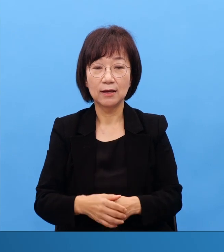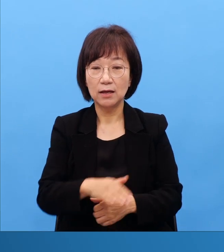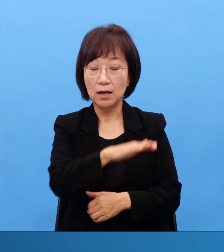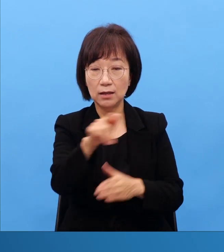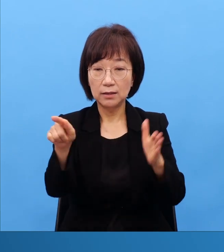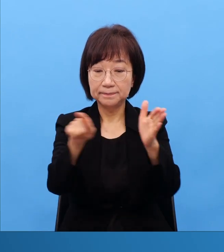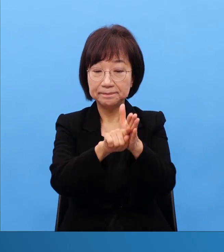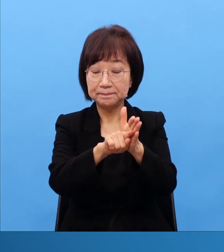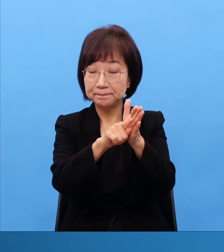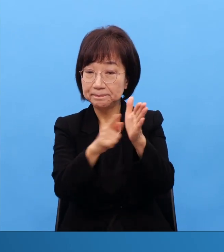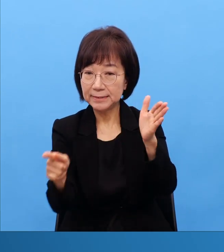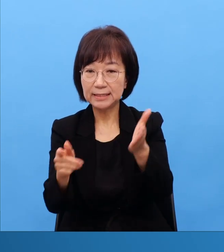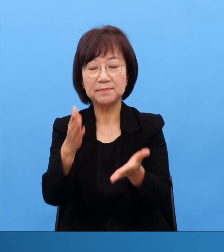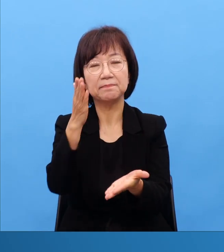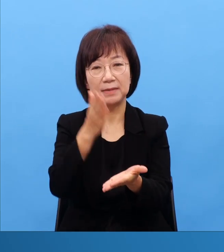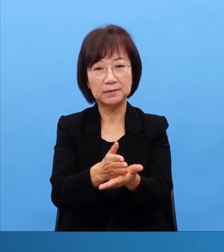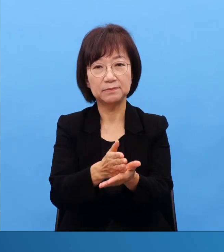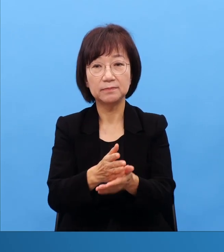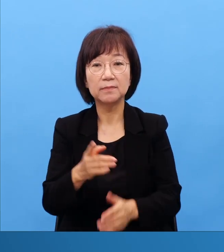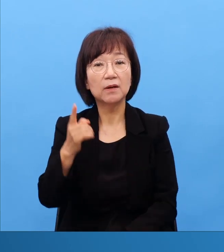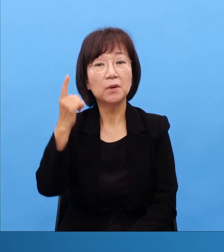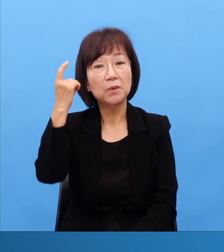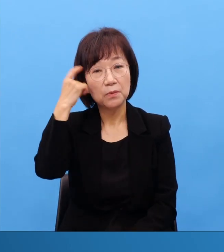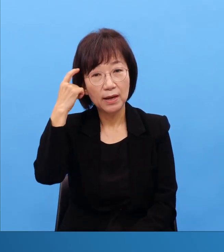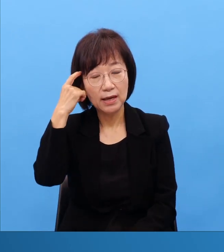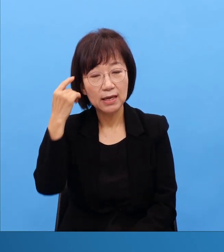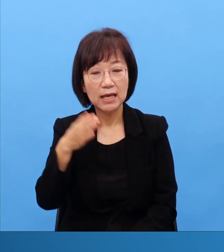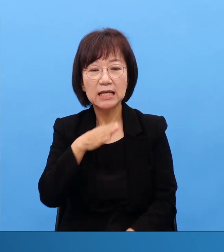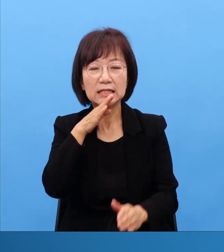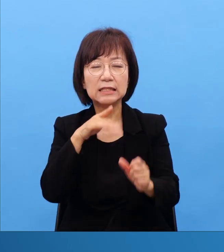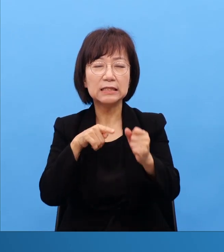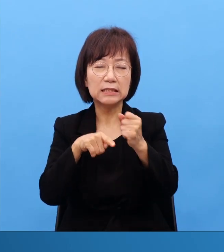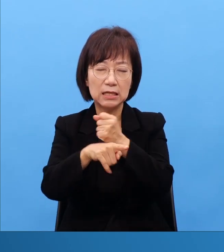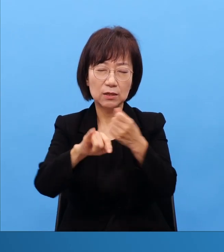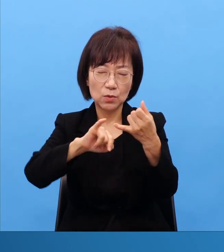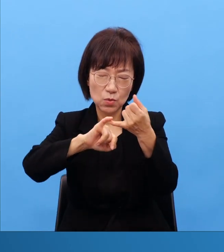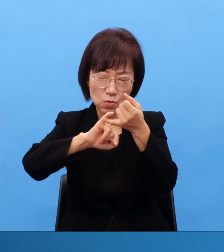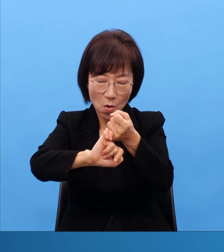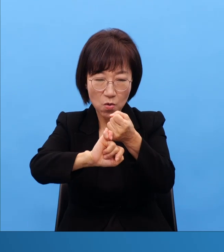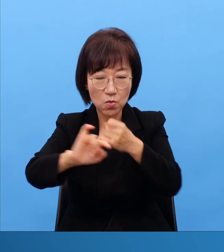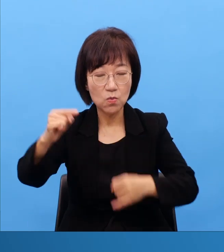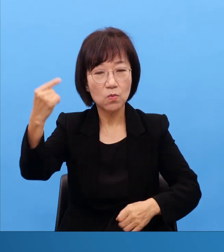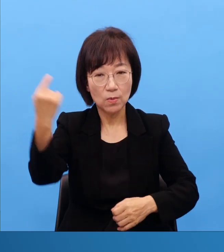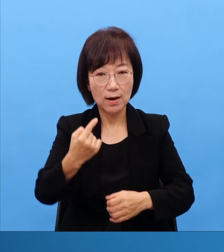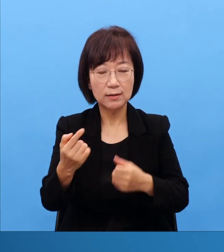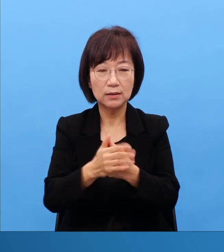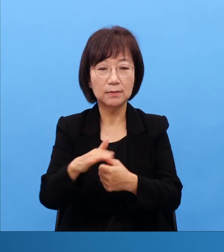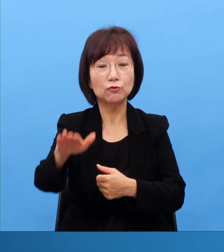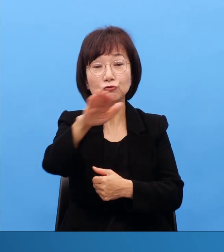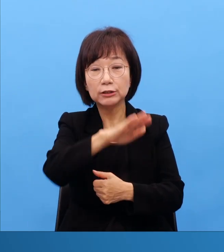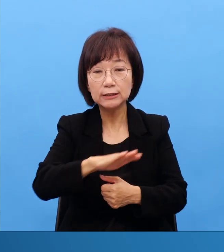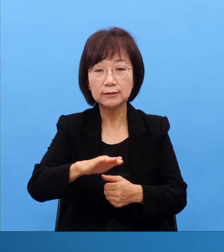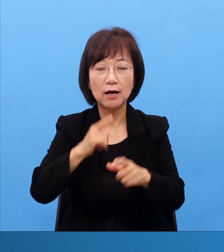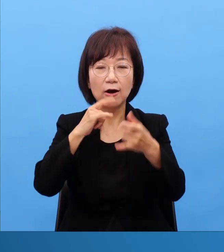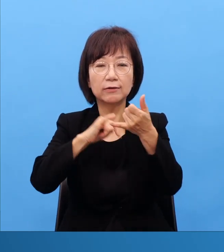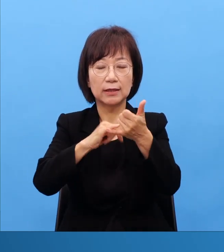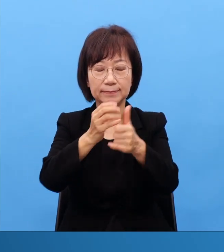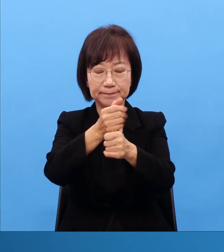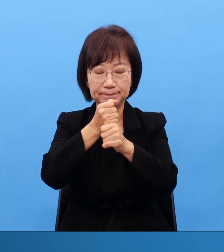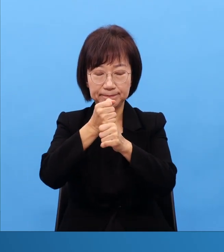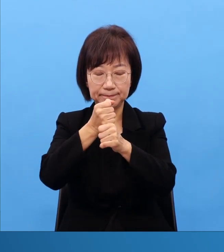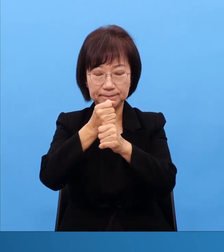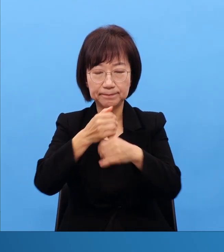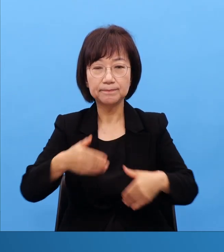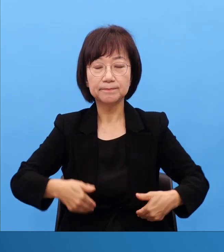반드시 진리는 오기 때문에 언약을 탁 잡으셔야 돼요. Do not be shaken. The truth will absolutely prevail. So hold on to the covenant.